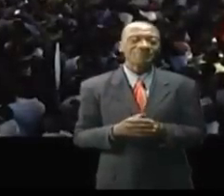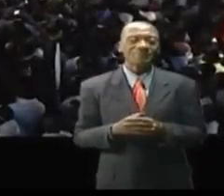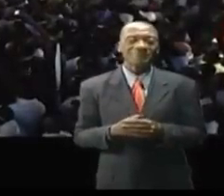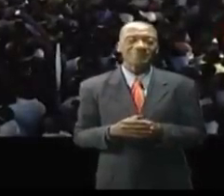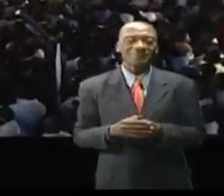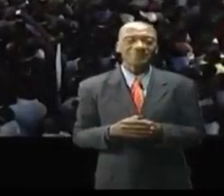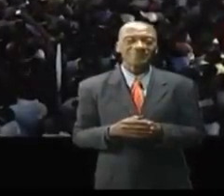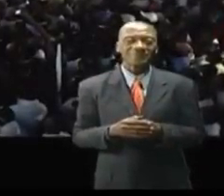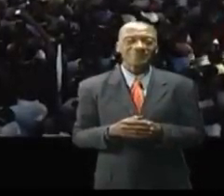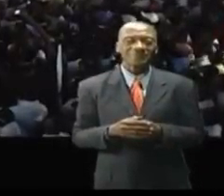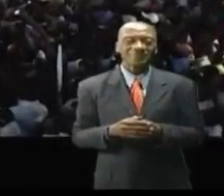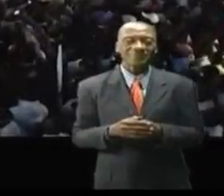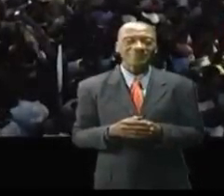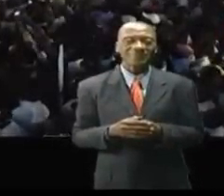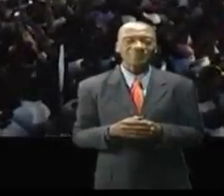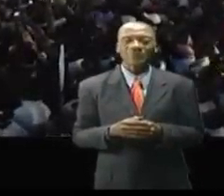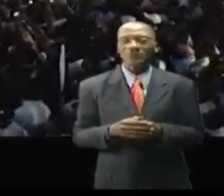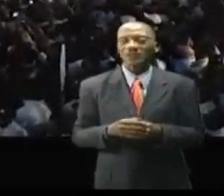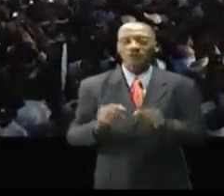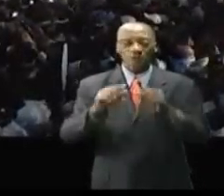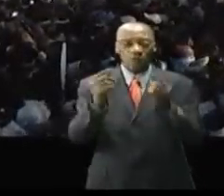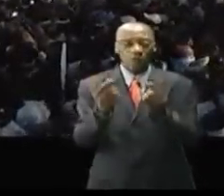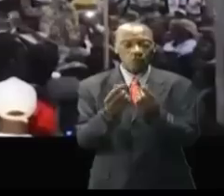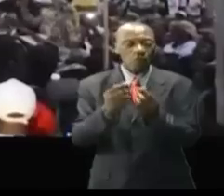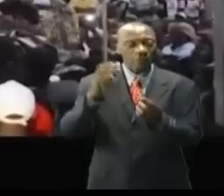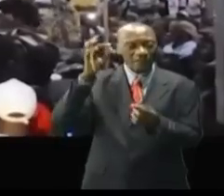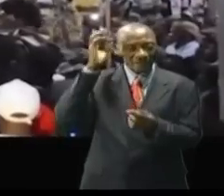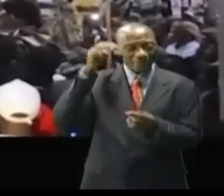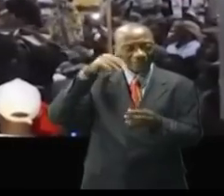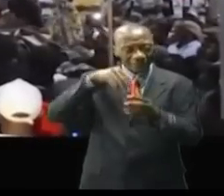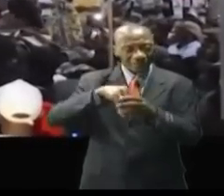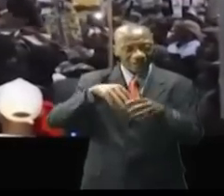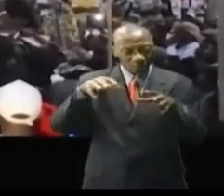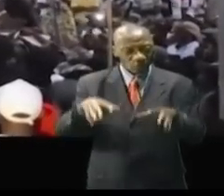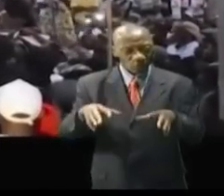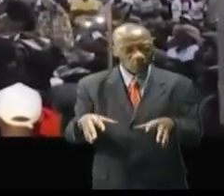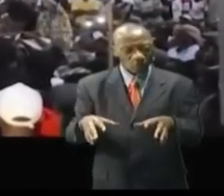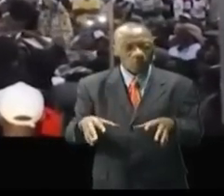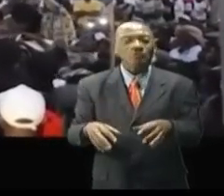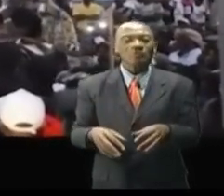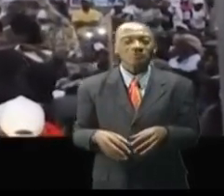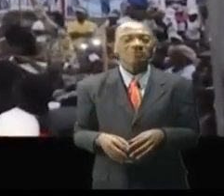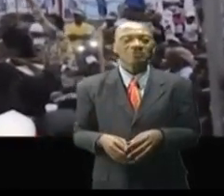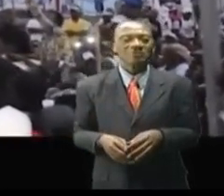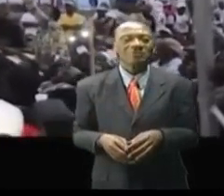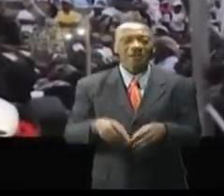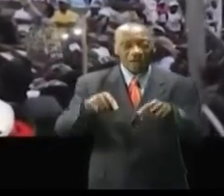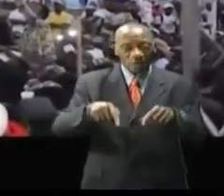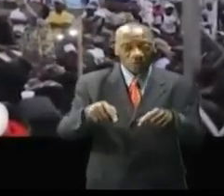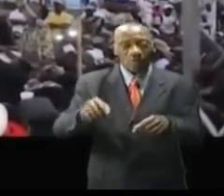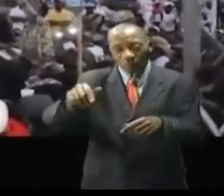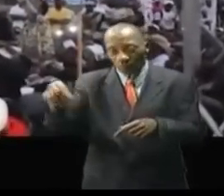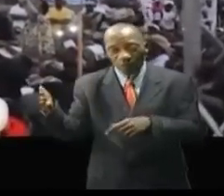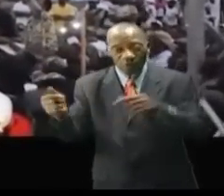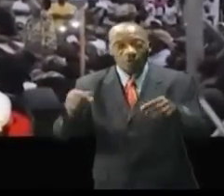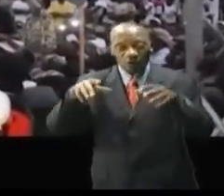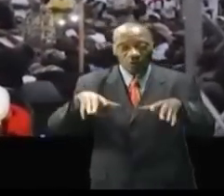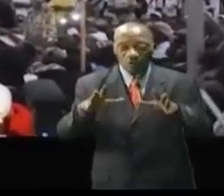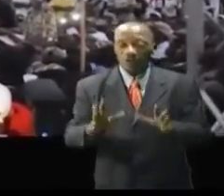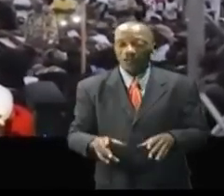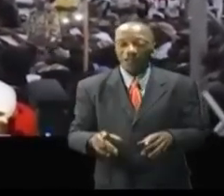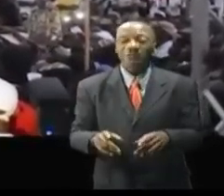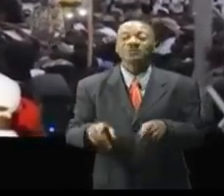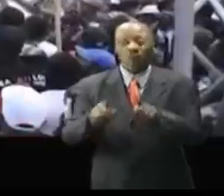de certains bandits de notre pays. Et l'opinion internationale est en train d'observer ça comme